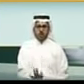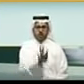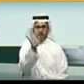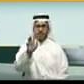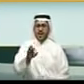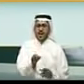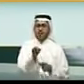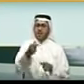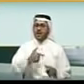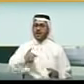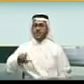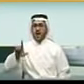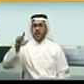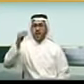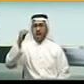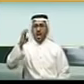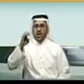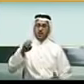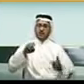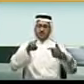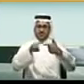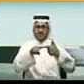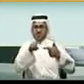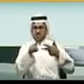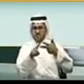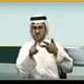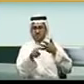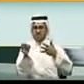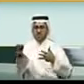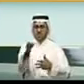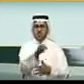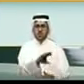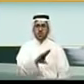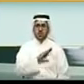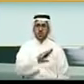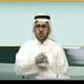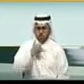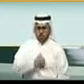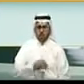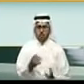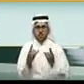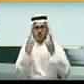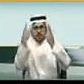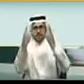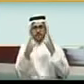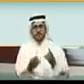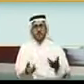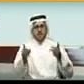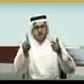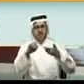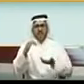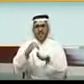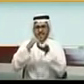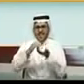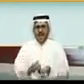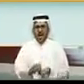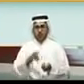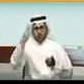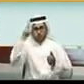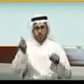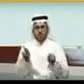لحج ومديرية اكتاف غربي محافظة صعدة. تقدمات الجيش تزامنت مع غارات للتحالف العربي لدعم الشرعية،